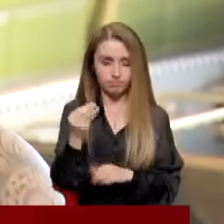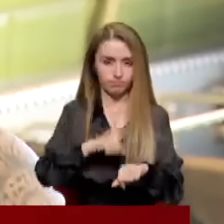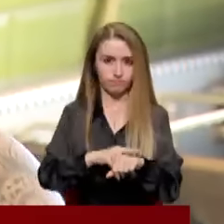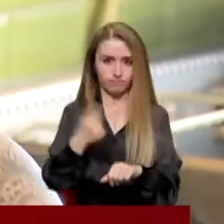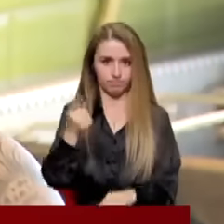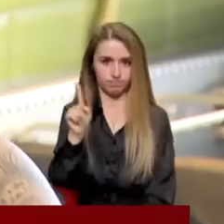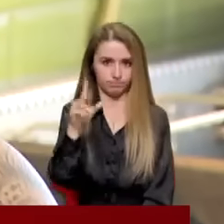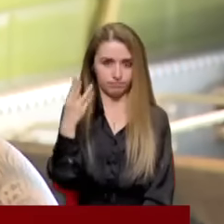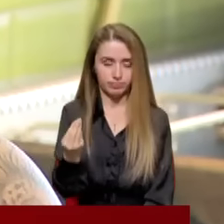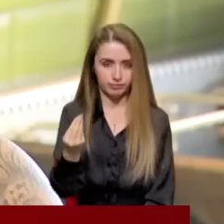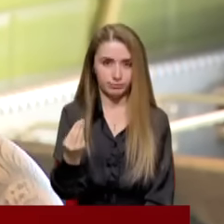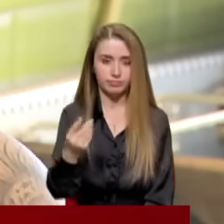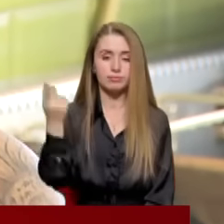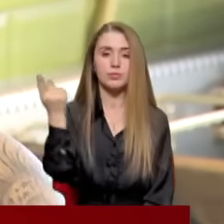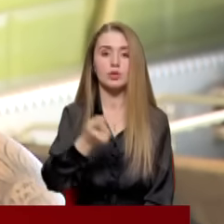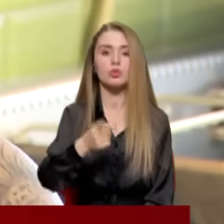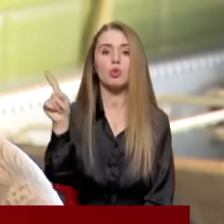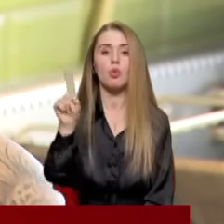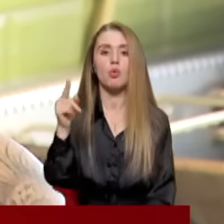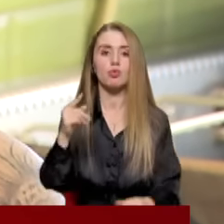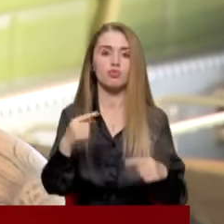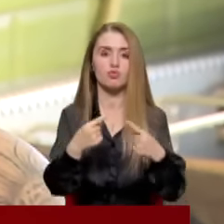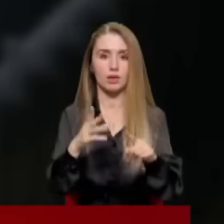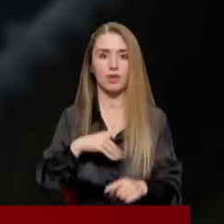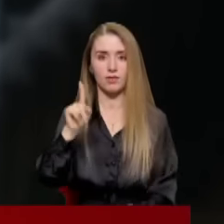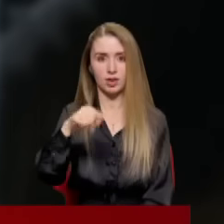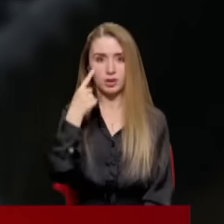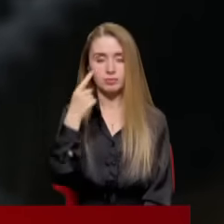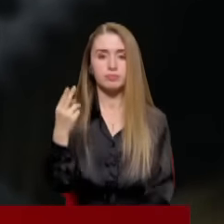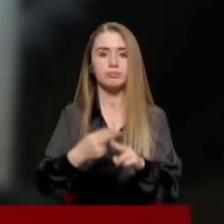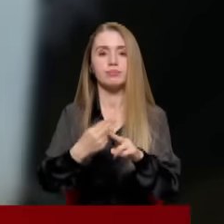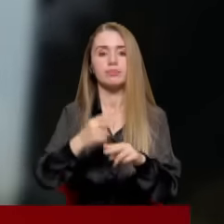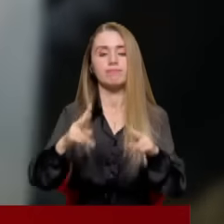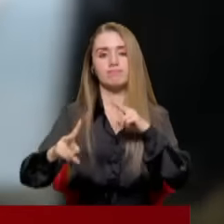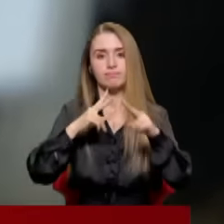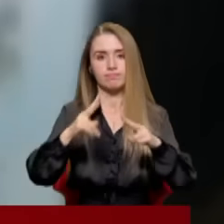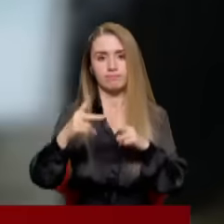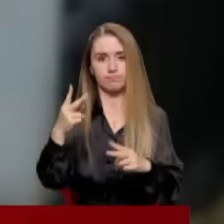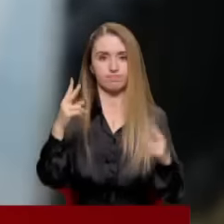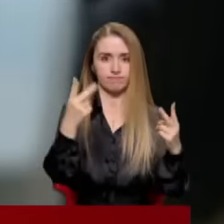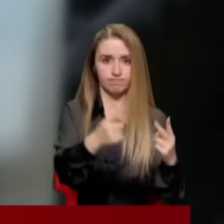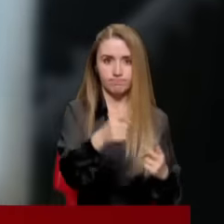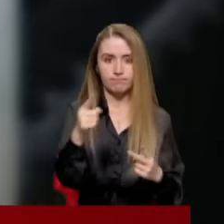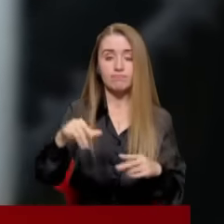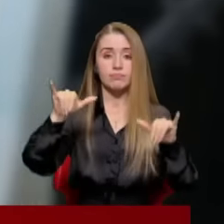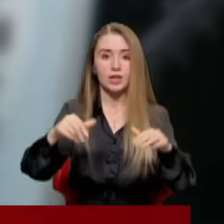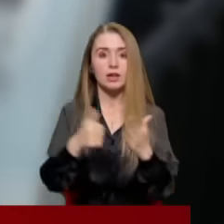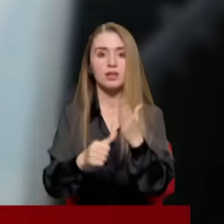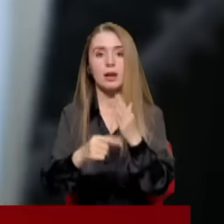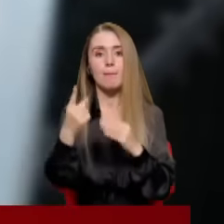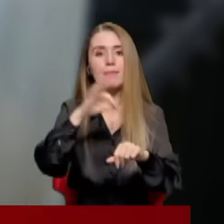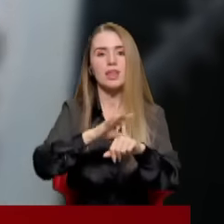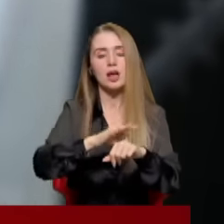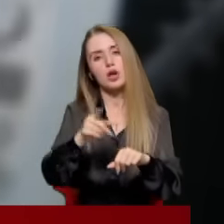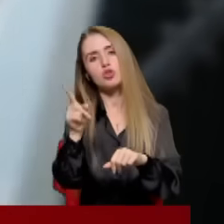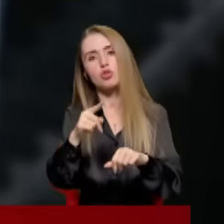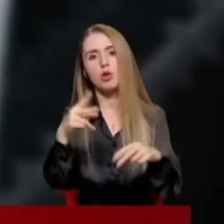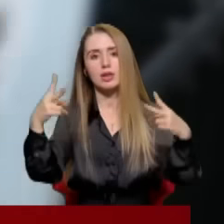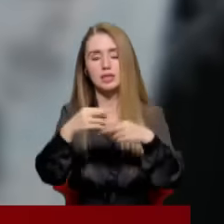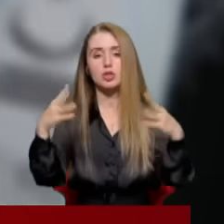%10 olarak. Yani %10 bir fark var vergide. Örneğin bir restorana ait iki fiş aynı tarihte bir dakika arayla